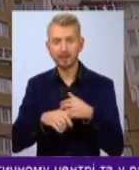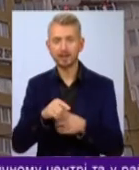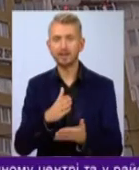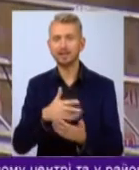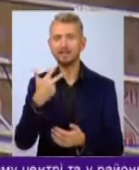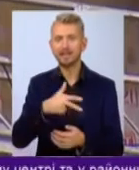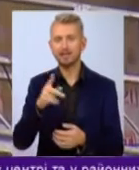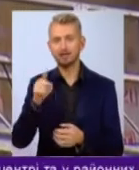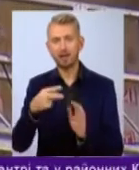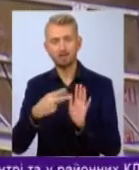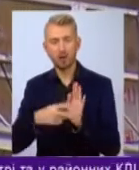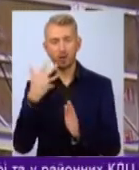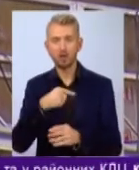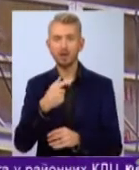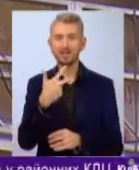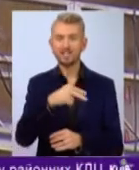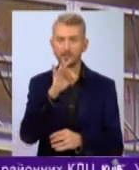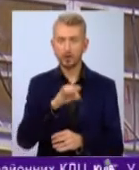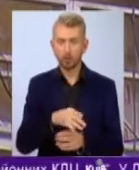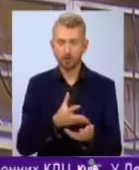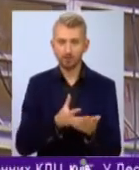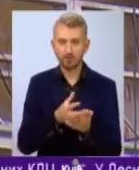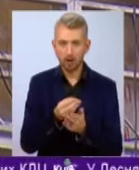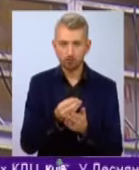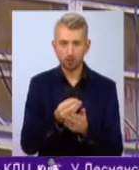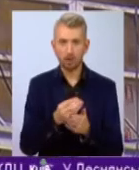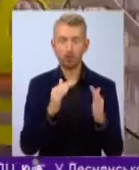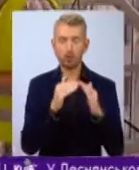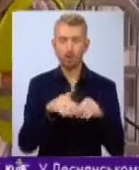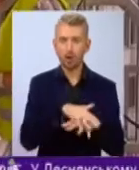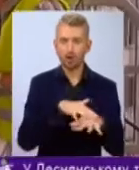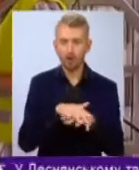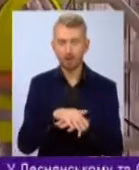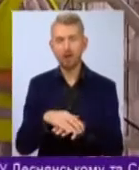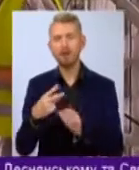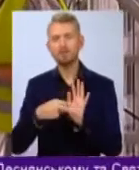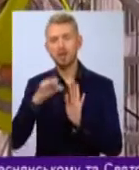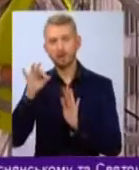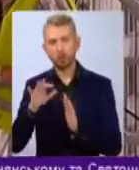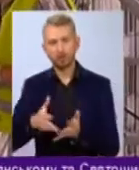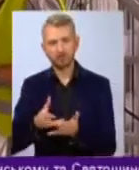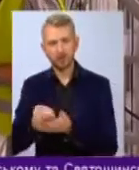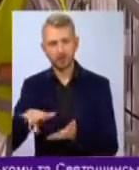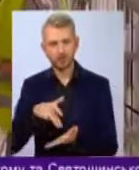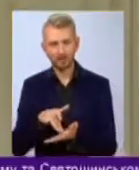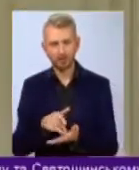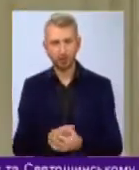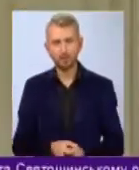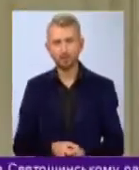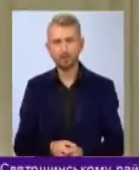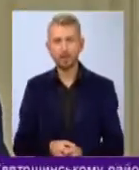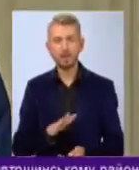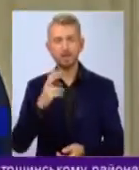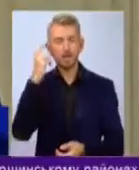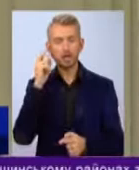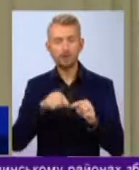30 на 70, коли третину від вартості технологій сплачує будинкова громада, а дві третини – місто. В Києві